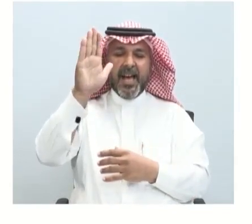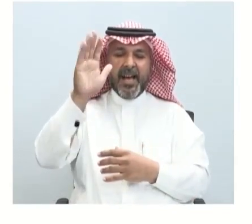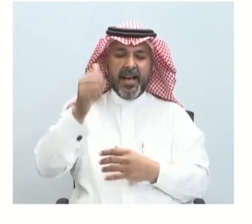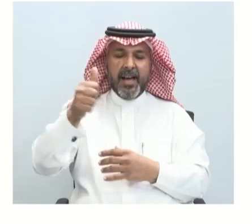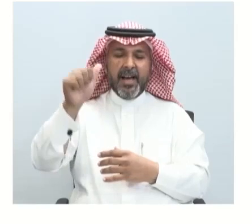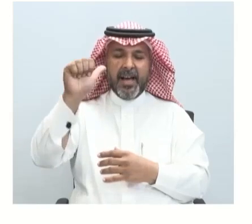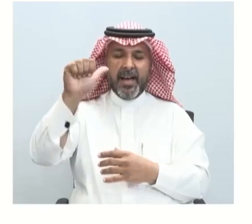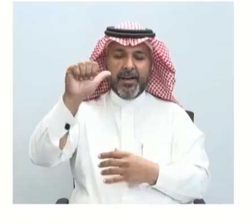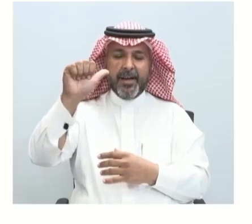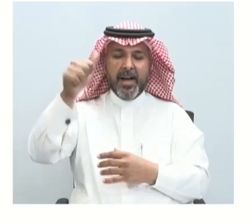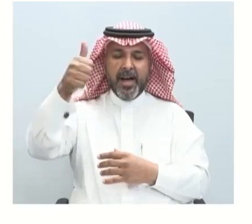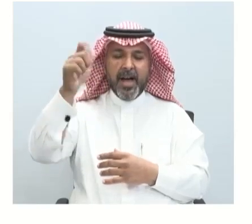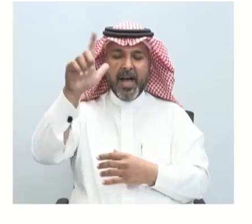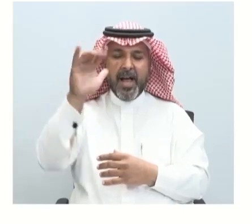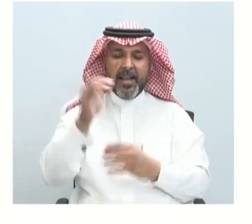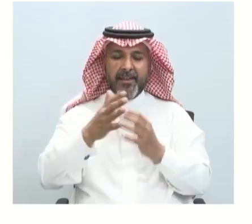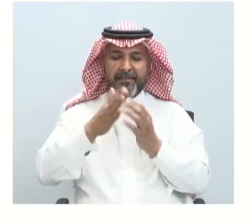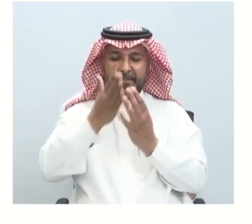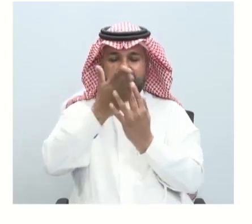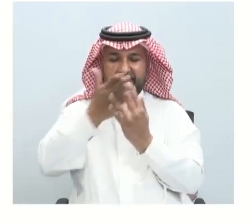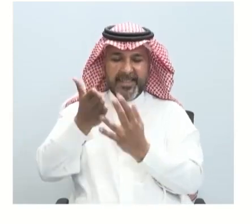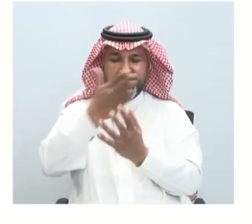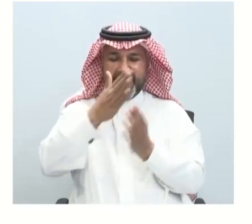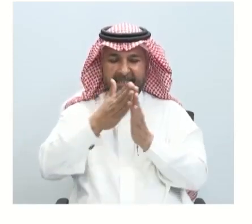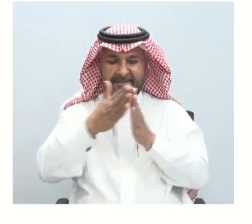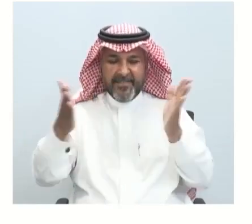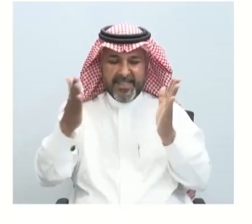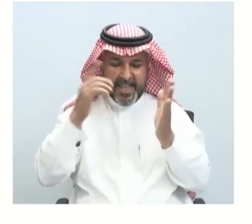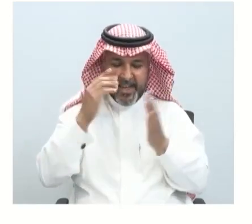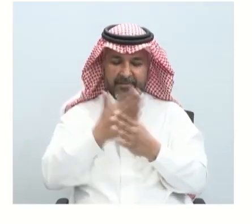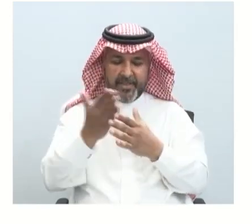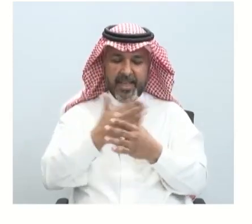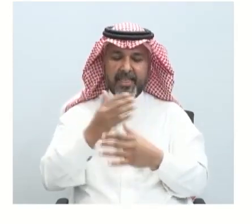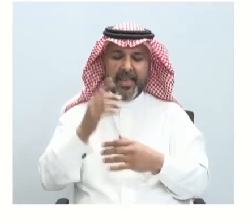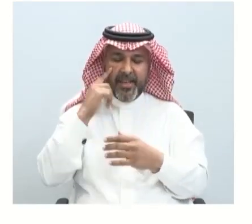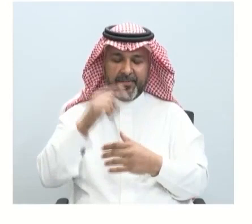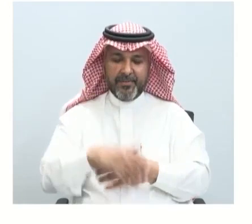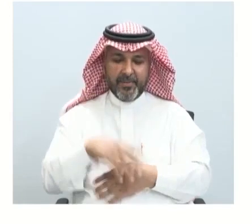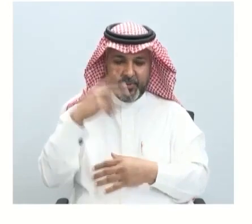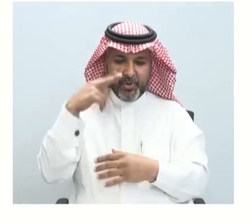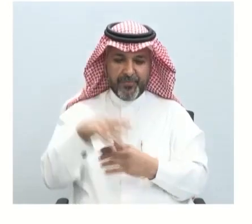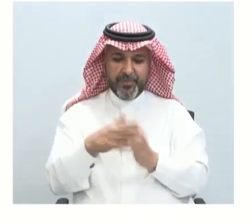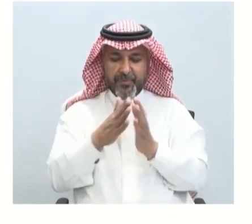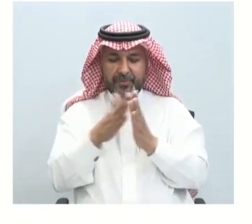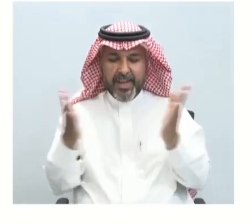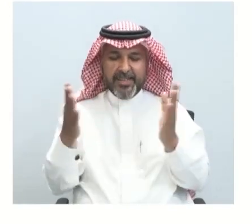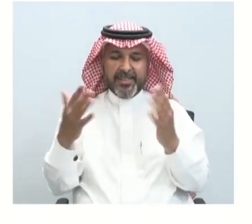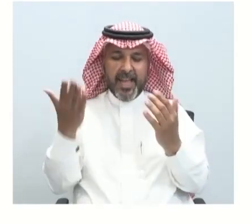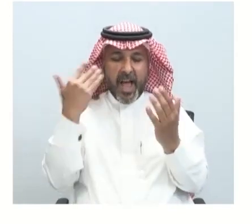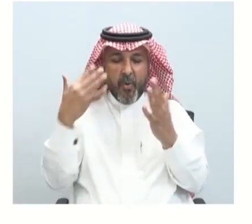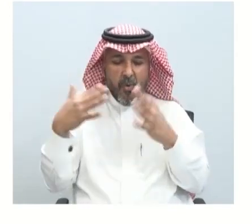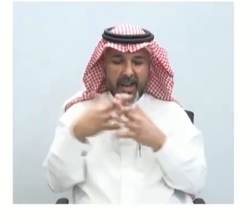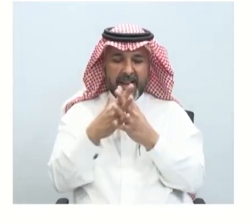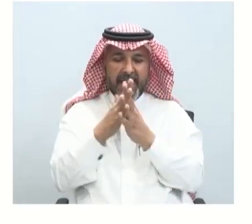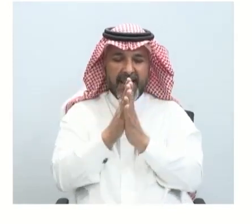الخيوط المغزليه في اتجاه الاقطاب ويصبح عدد المجموعه الكروموسوميه ان بدلا من 2 ان اذا هنا نشاهد هذه الصوره